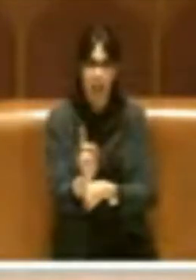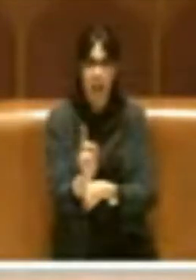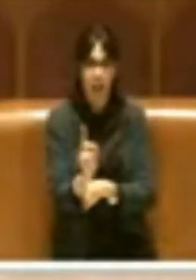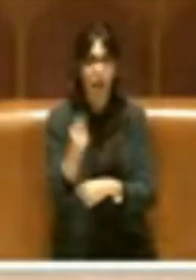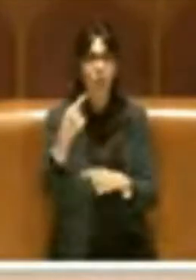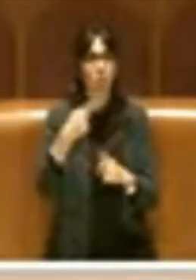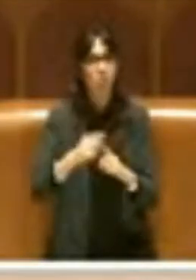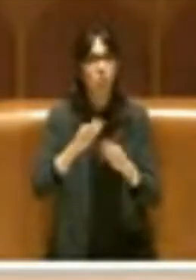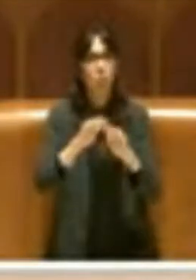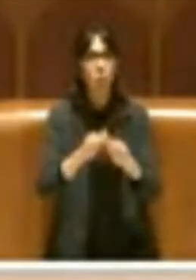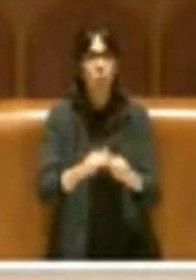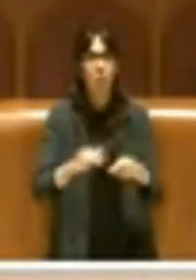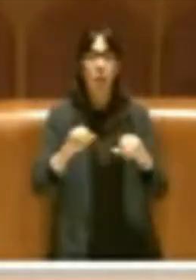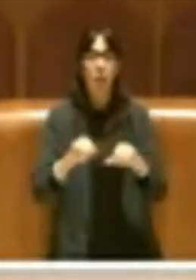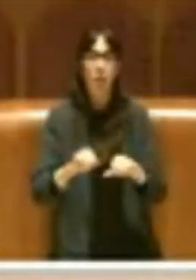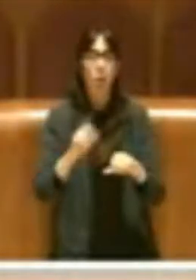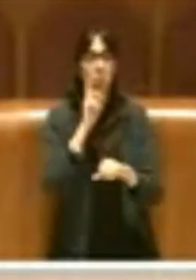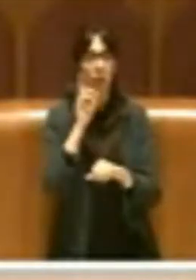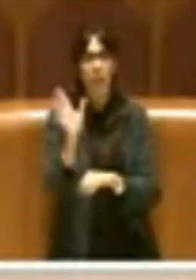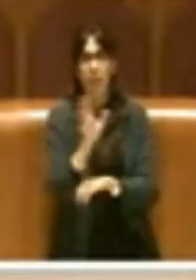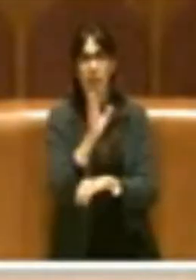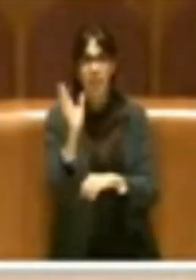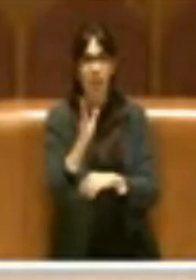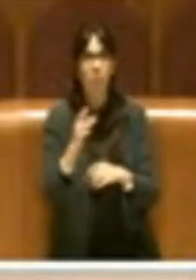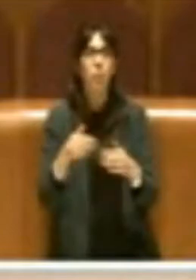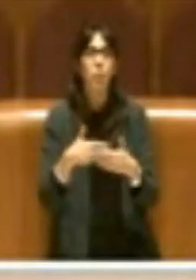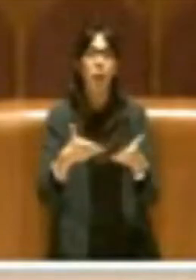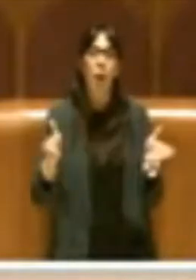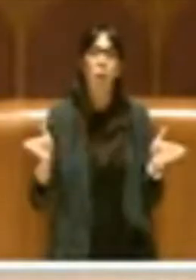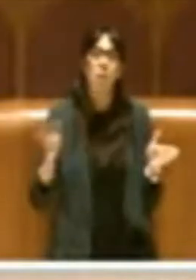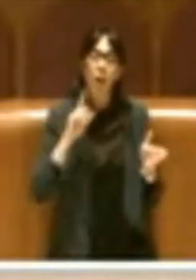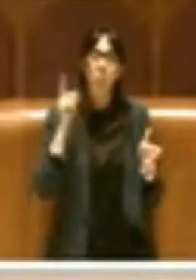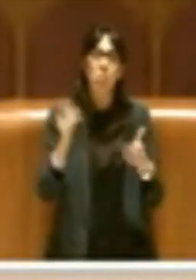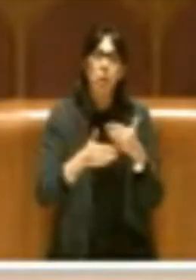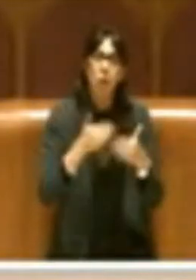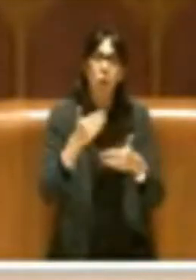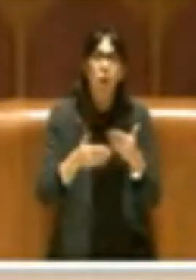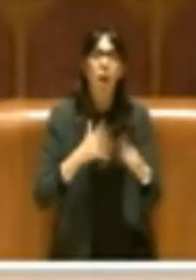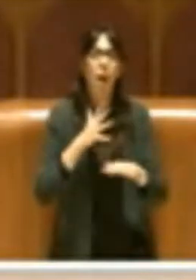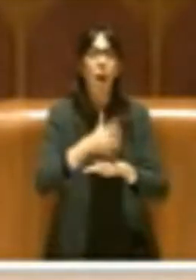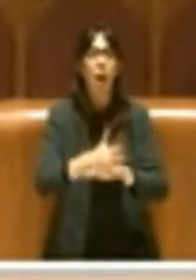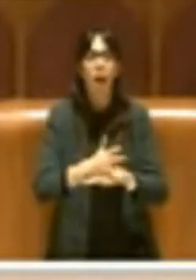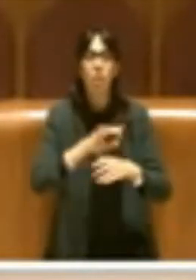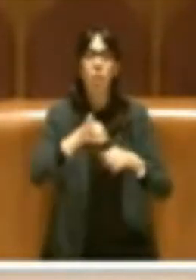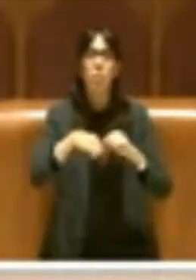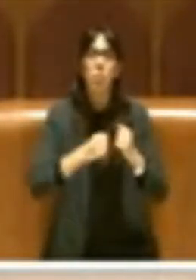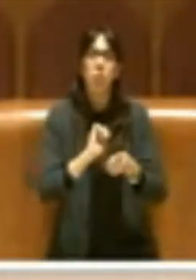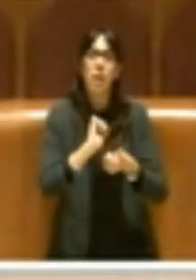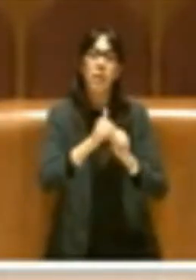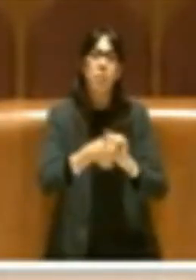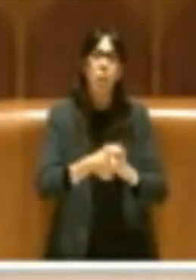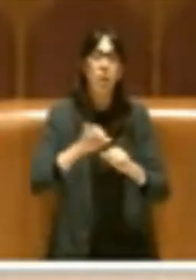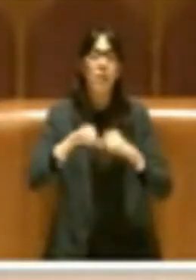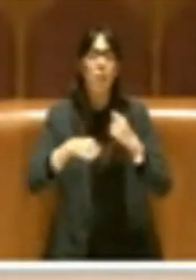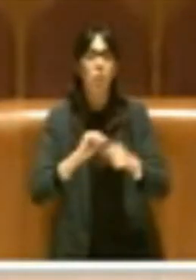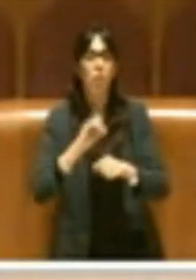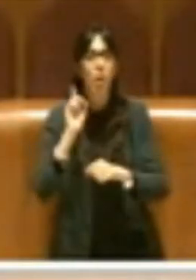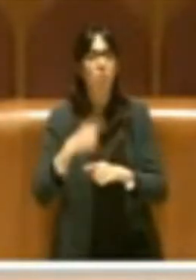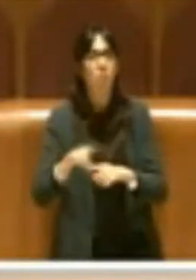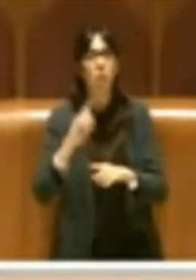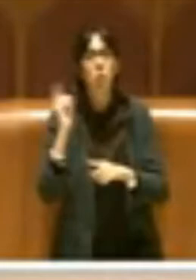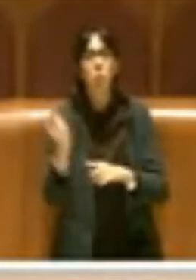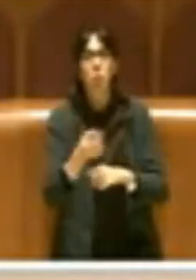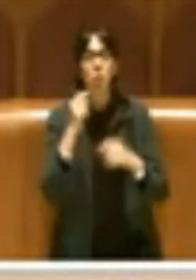la tutela della salute, ad esempio ampliare e migliorare l'accesso alle pratiche sportive e motorie per tutti i cittadini, favorendo lo